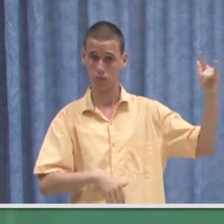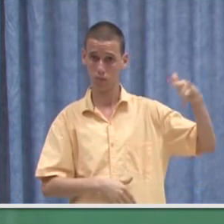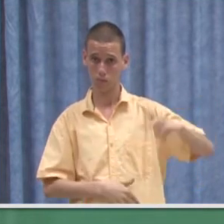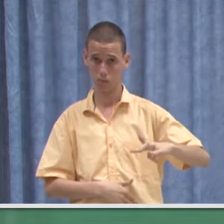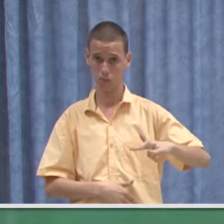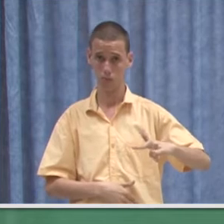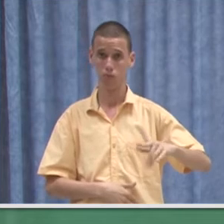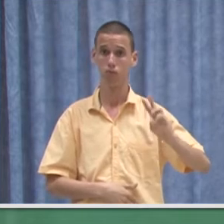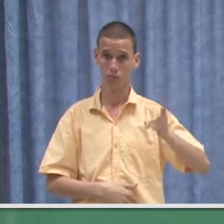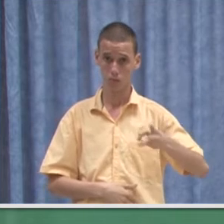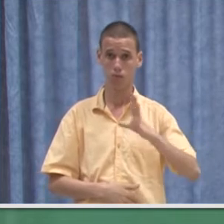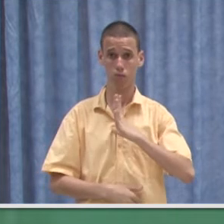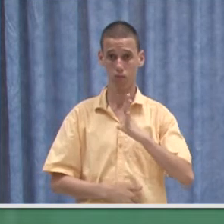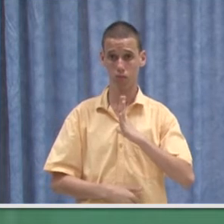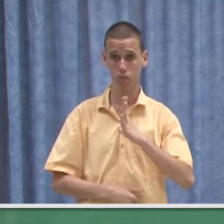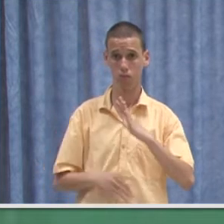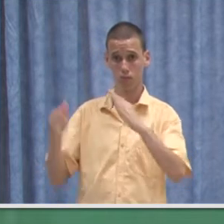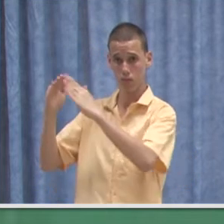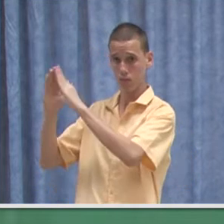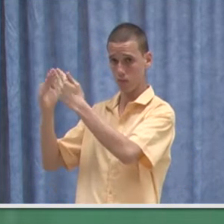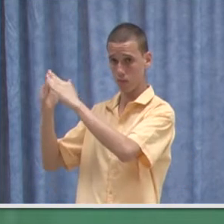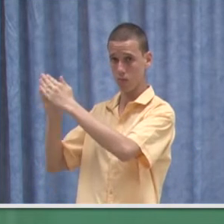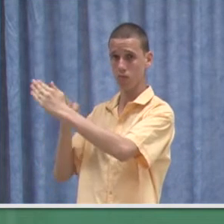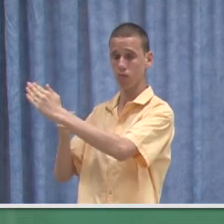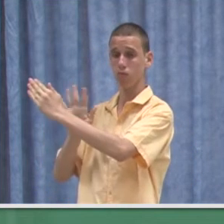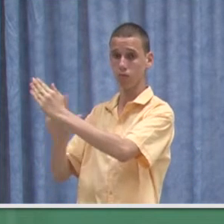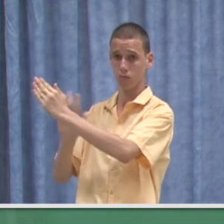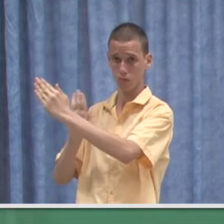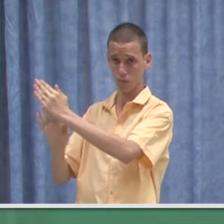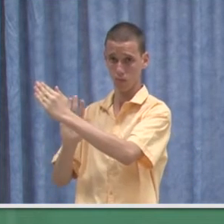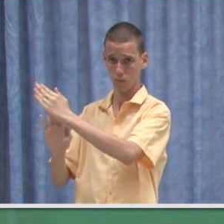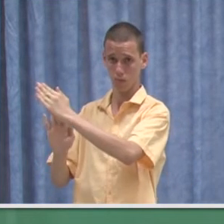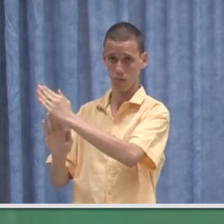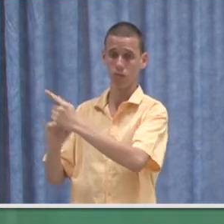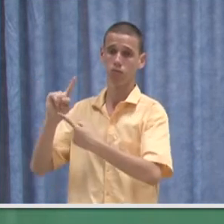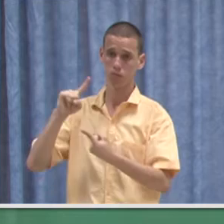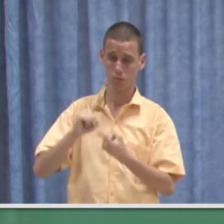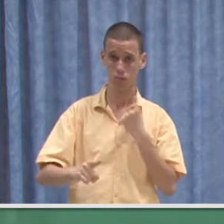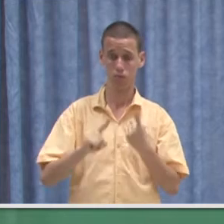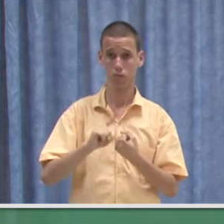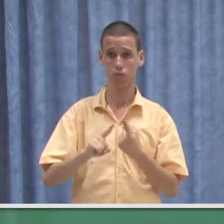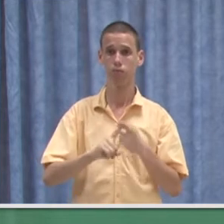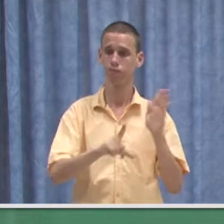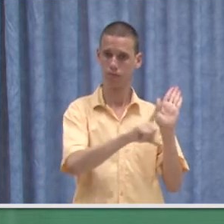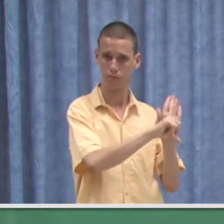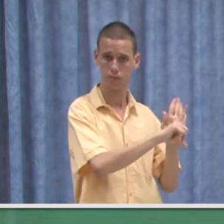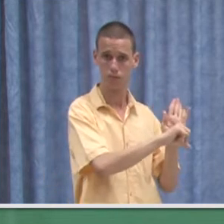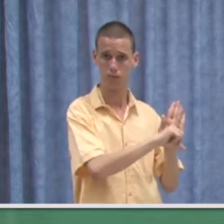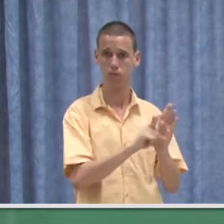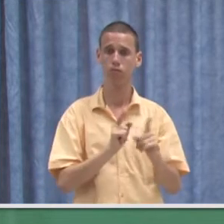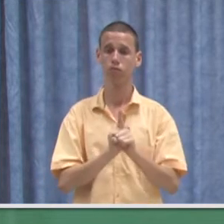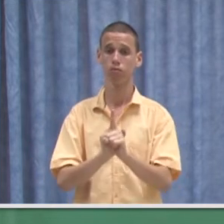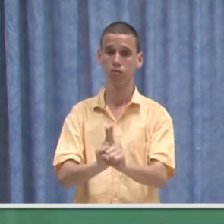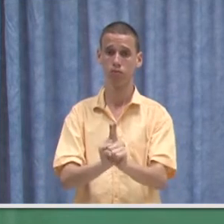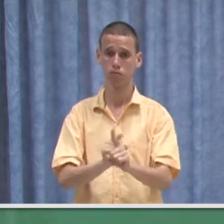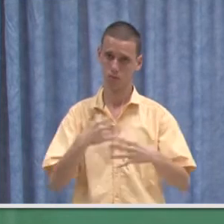So, nous besoin faire si nous en a sa bonne pratique bien rehearsed. Nous pas espérer que ça arrive après